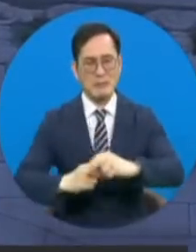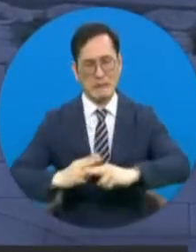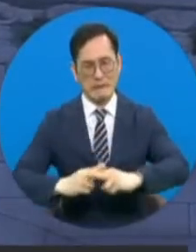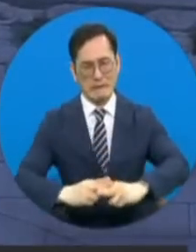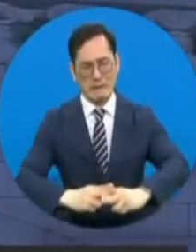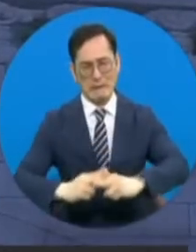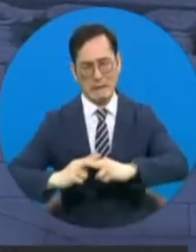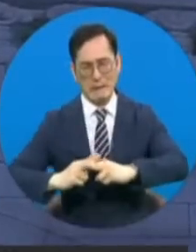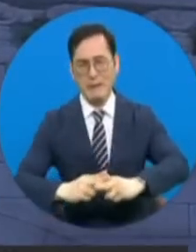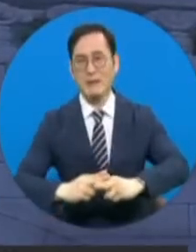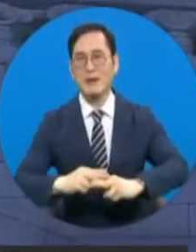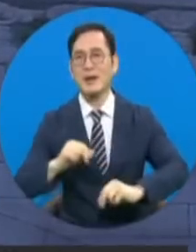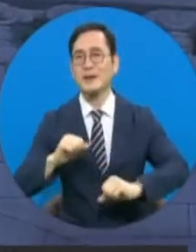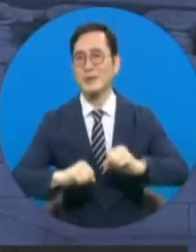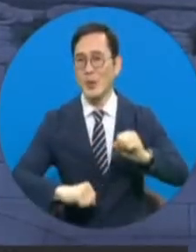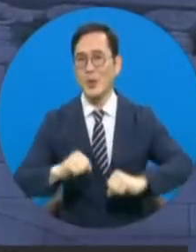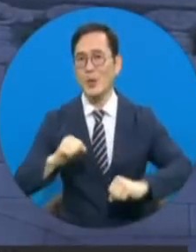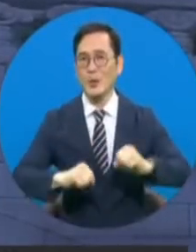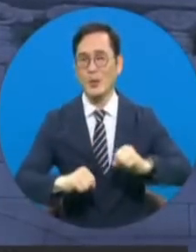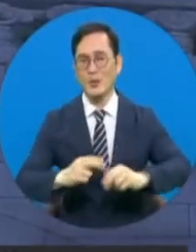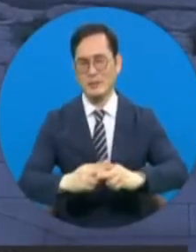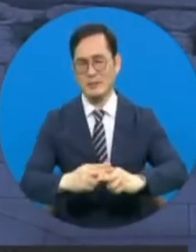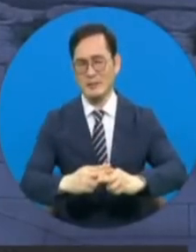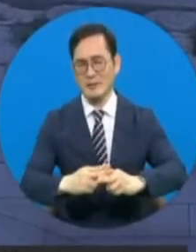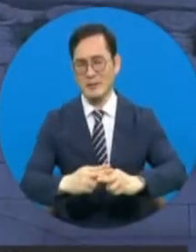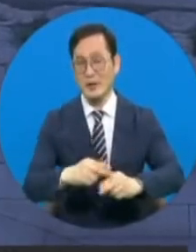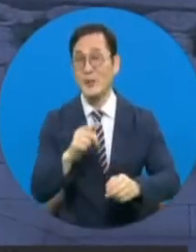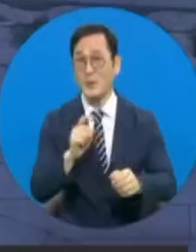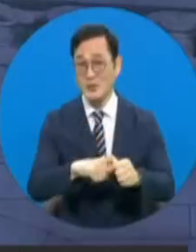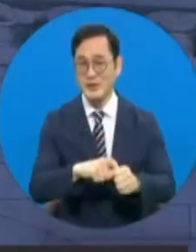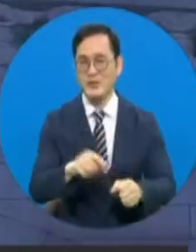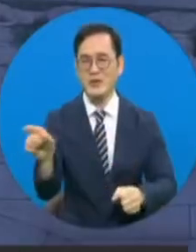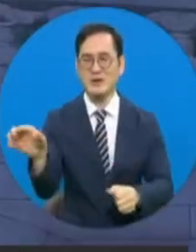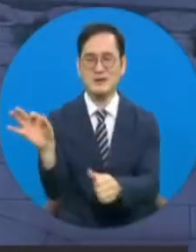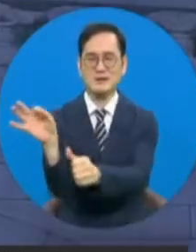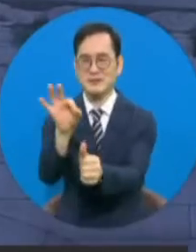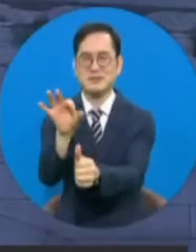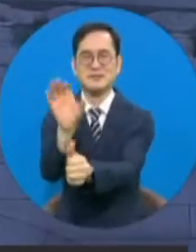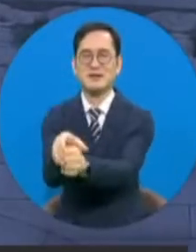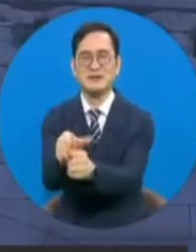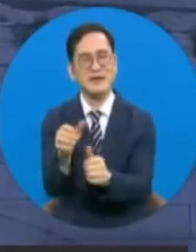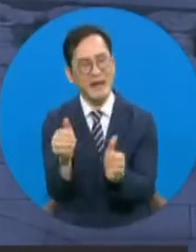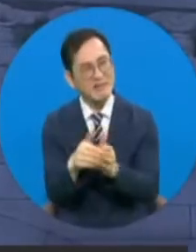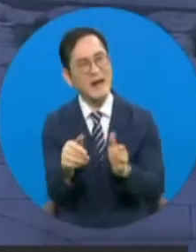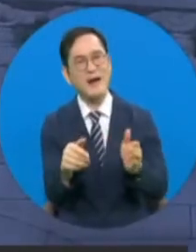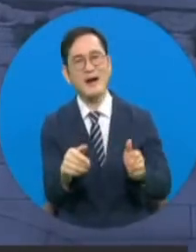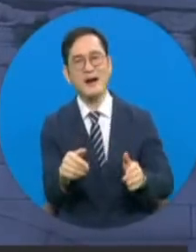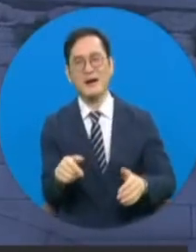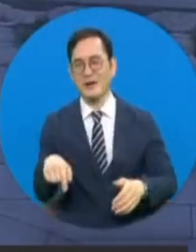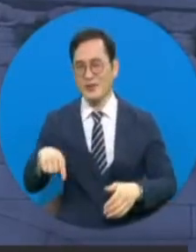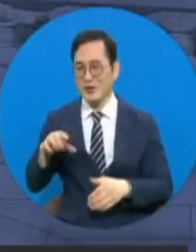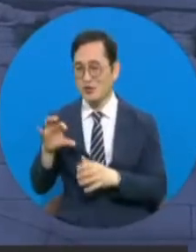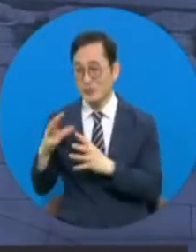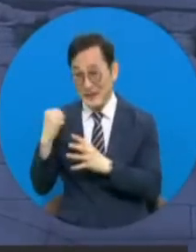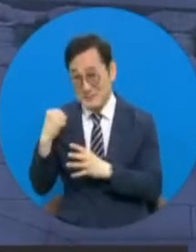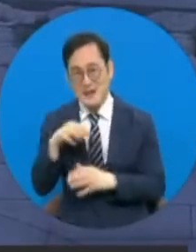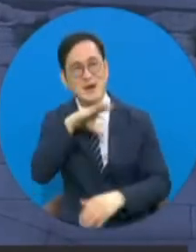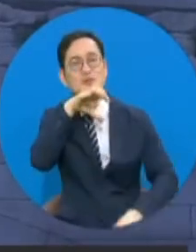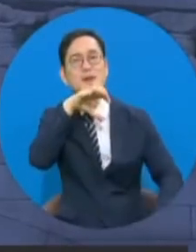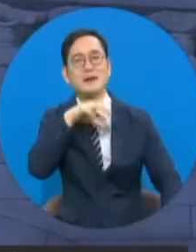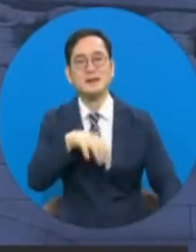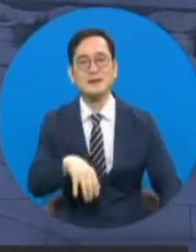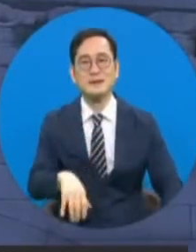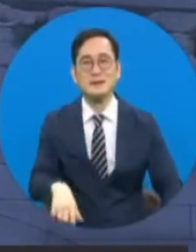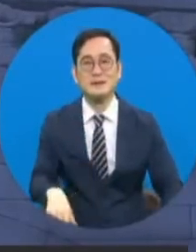길들이기 위해서 한상혁 위원장을 안 친 건 아니냐라는 논란은 사실 어제 오늘 일이 아니었잖아요 굉장히 지난 5년간 문재인 정부 한상회